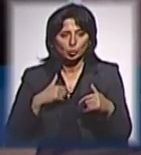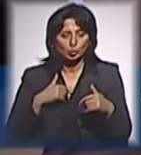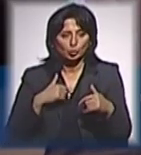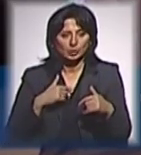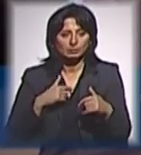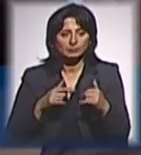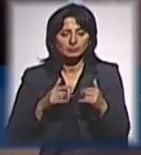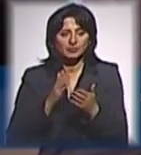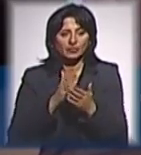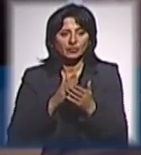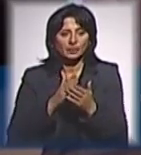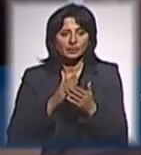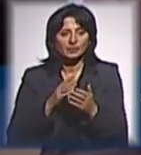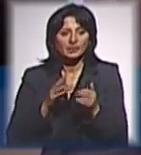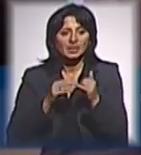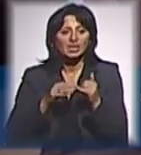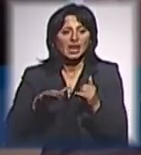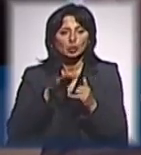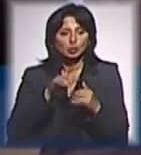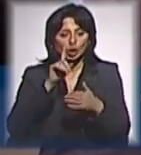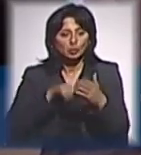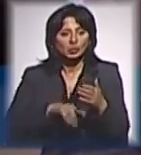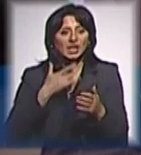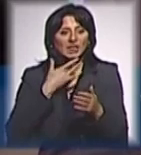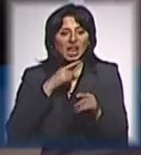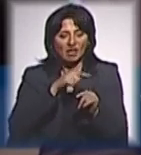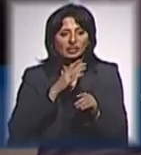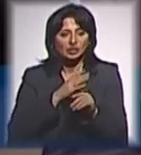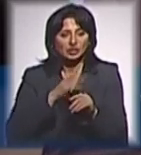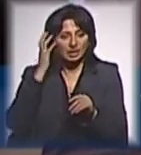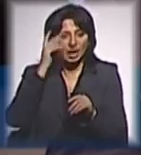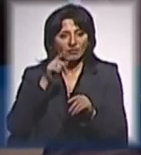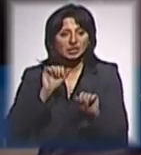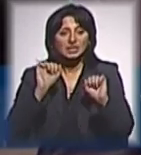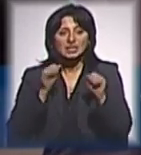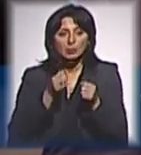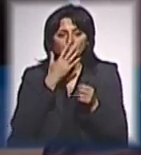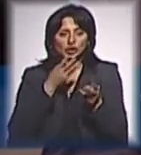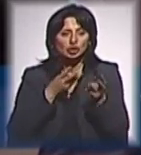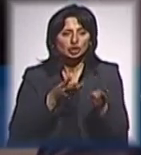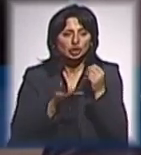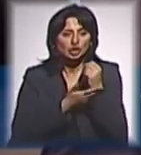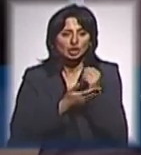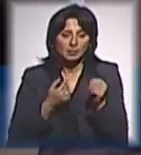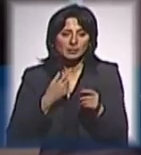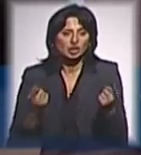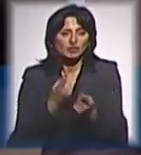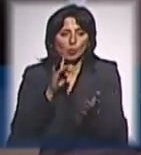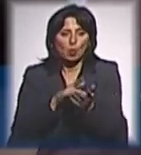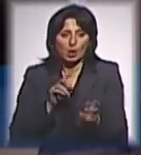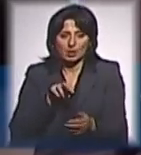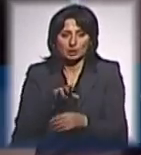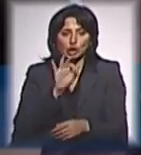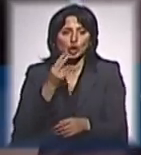ერთ-ერთი ტერიტორიული ორგანოს ერწმუნებული თელავში, ხო? მაგალითად ზამთრისთვის, სათბობის შეშიშვის, მისული მაგალითად ჩვეულებრივი